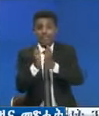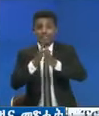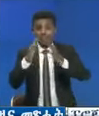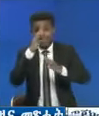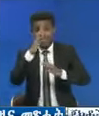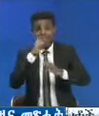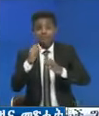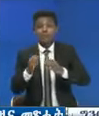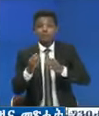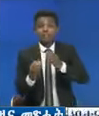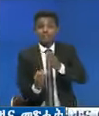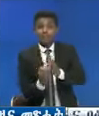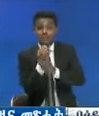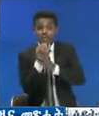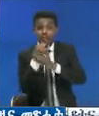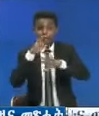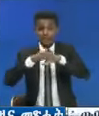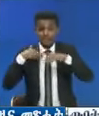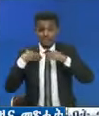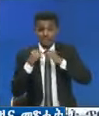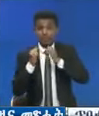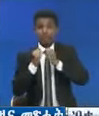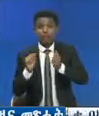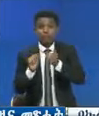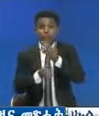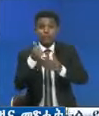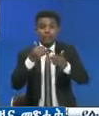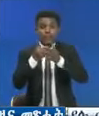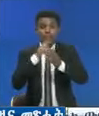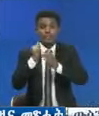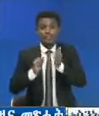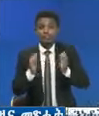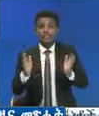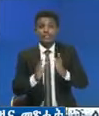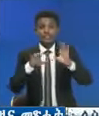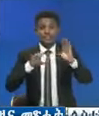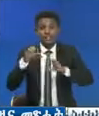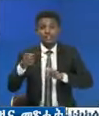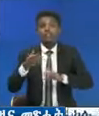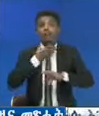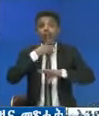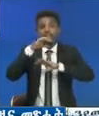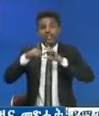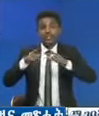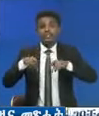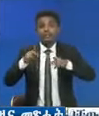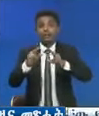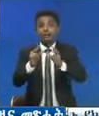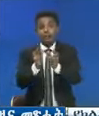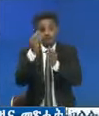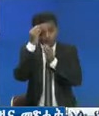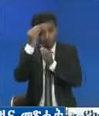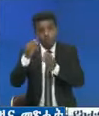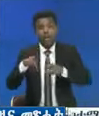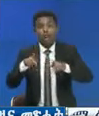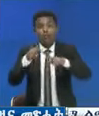ላይ ጉዳት እንዳያደርስ የተለያዩ የቅድመ ዝግጅት ስራዎችን እያከናወነ መሆኑን የአማራ ክልል ግብርና ቢሮ አስታውቋል። አርሶ